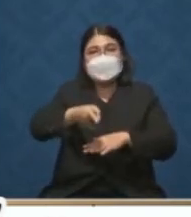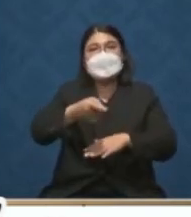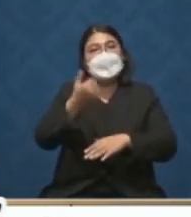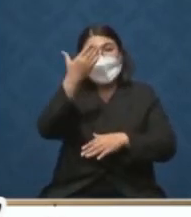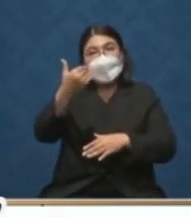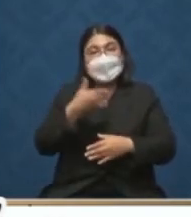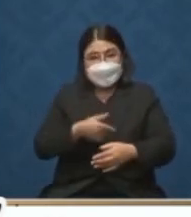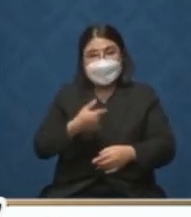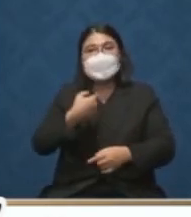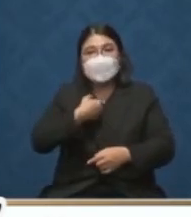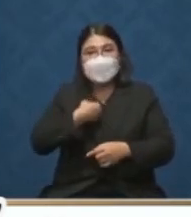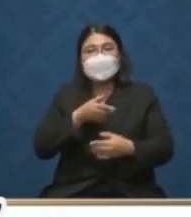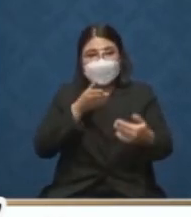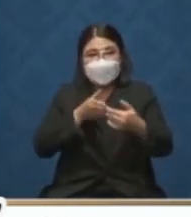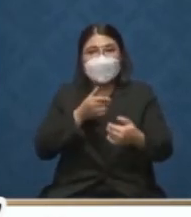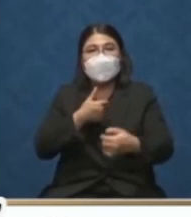มการณ์ที่ผมตั้งไ